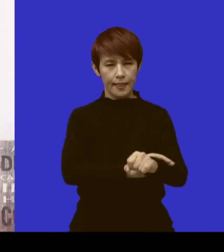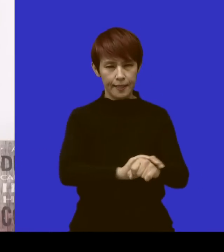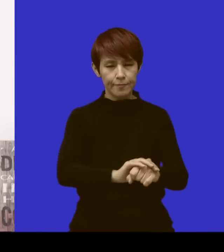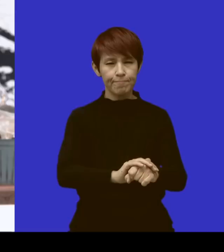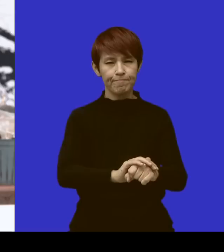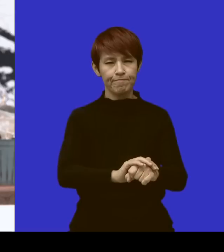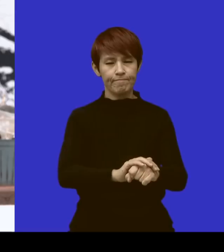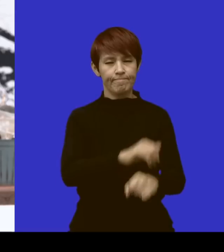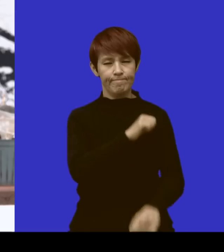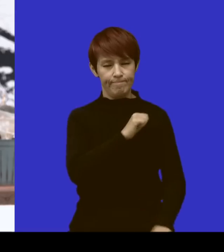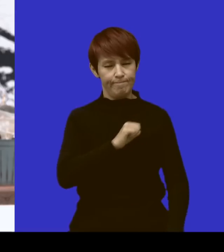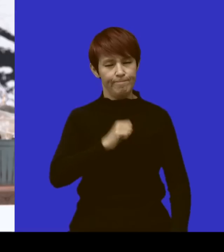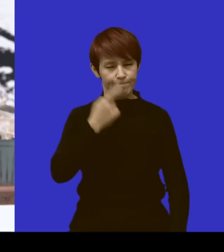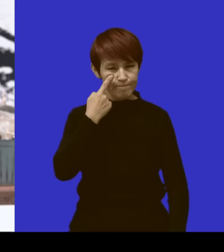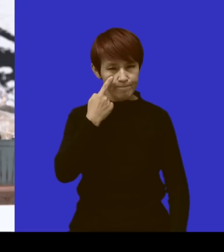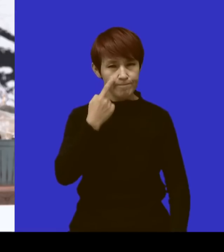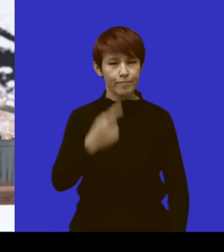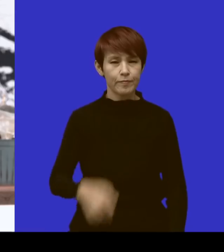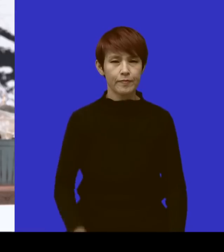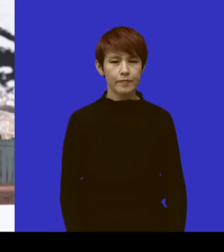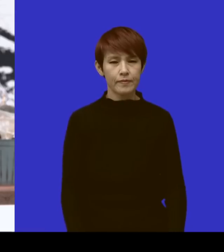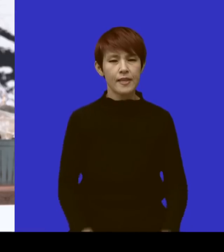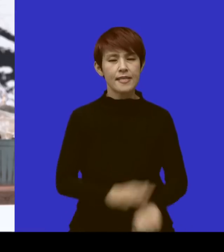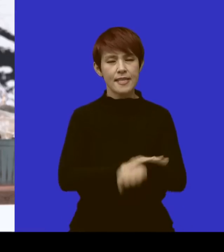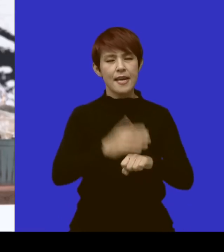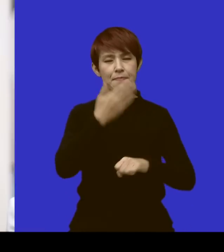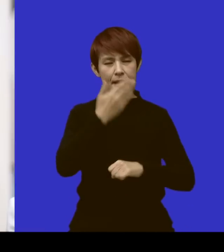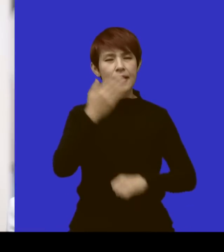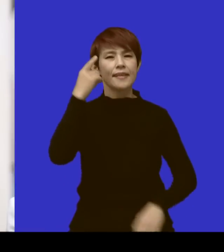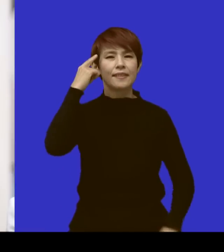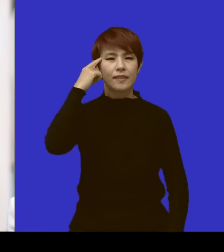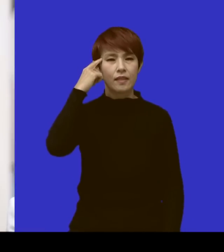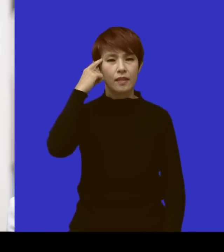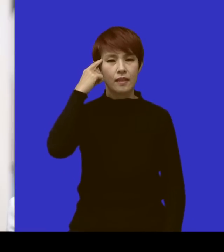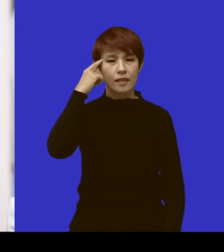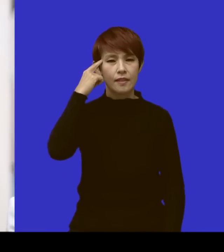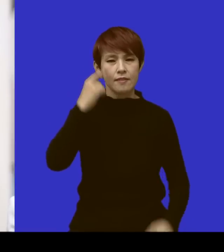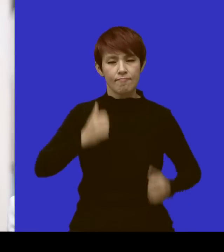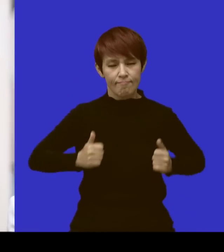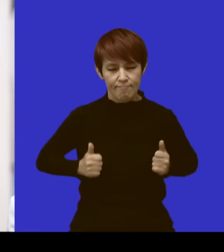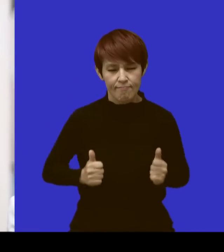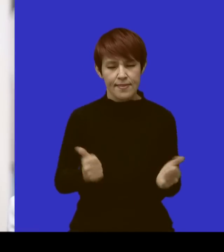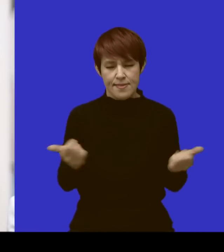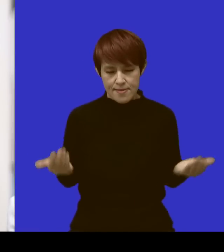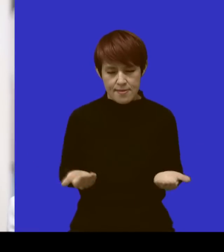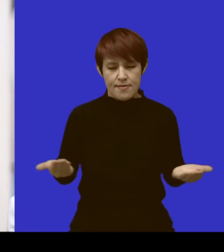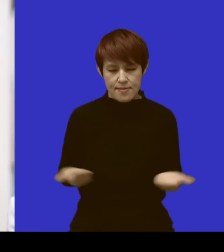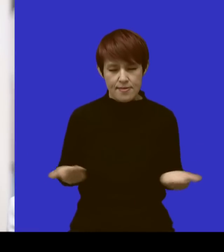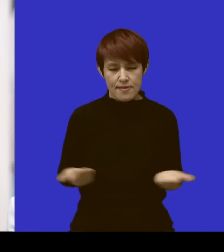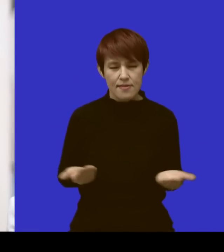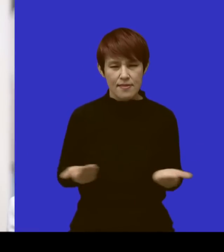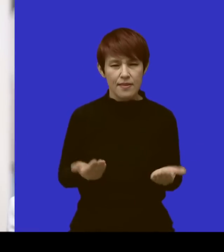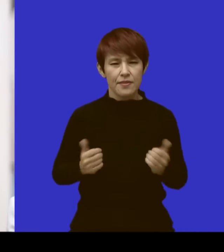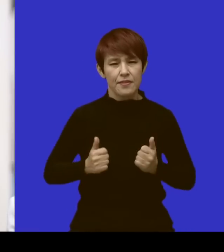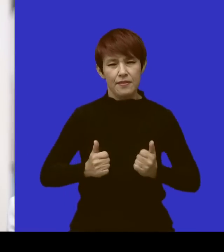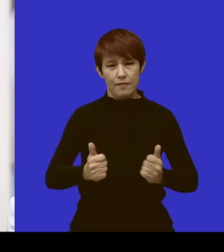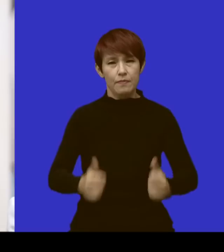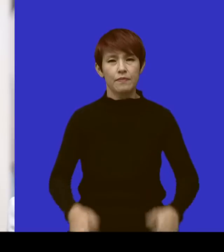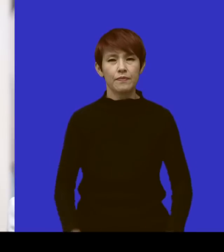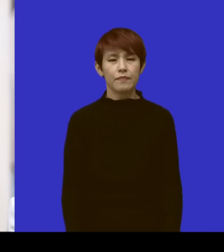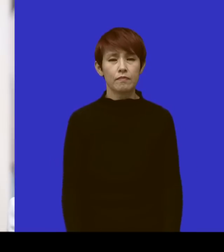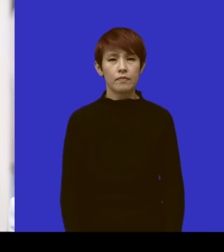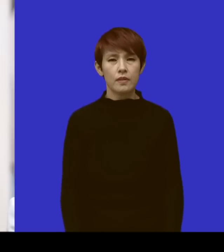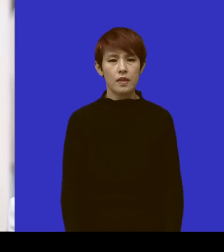든든히 버텨주자. 그리고 잘 버틸 거라고만 생각을 하고 정말 그냥 열심히 일만 했던 것 같아요. 저는 이제